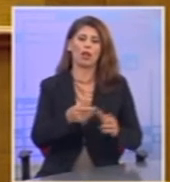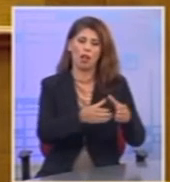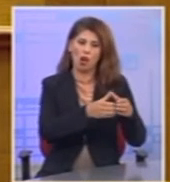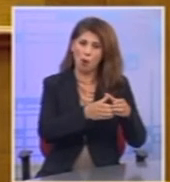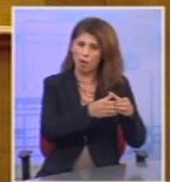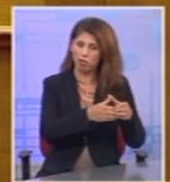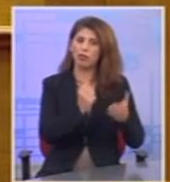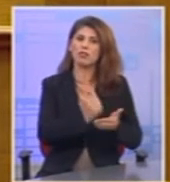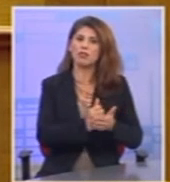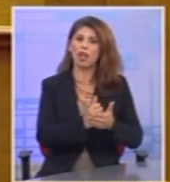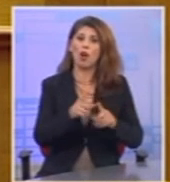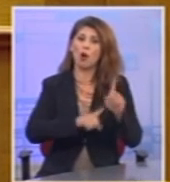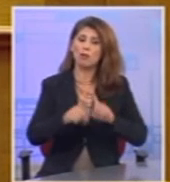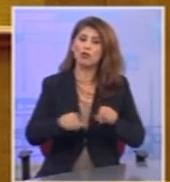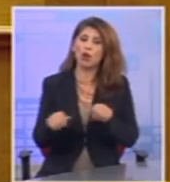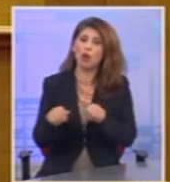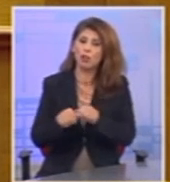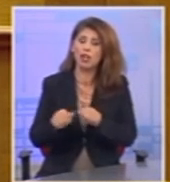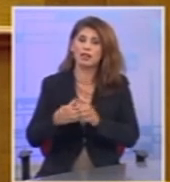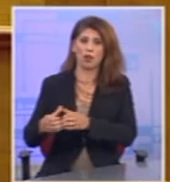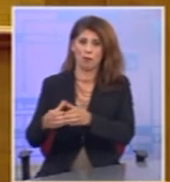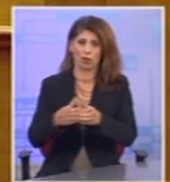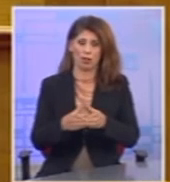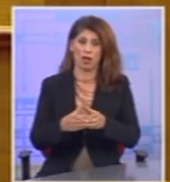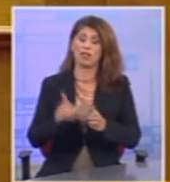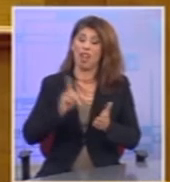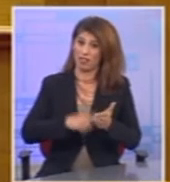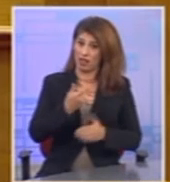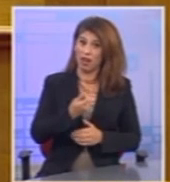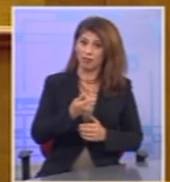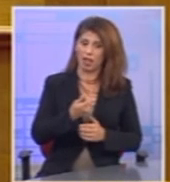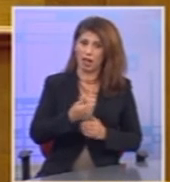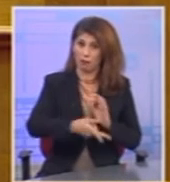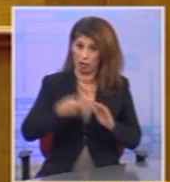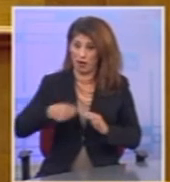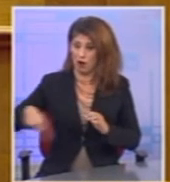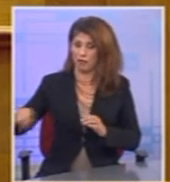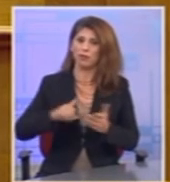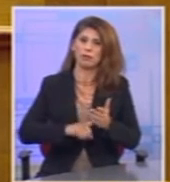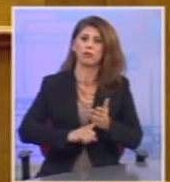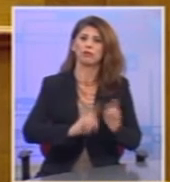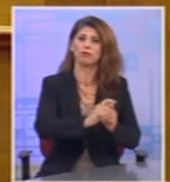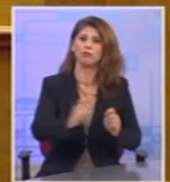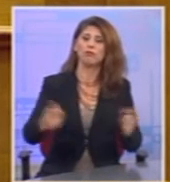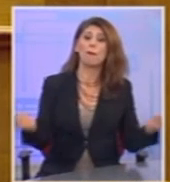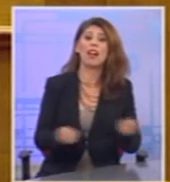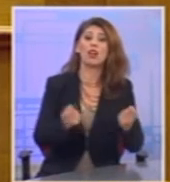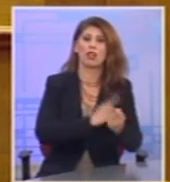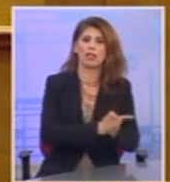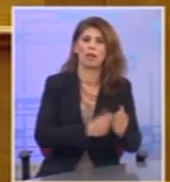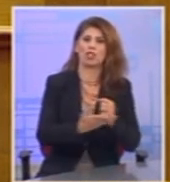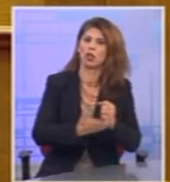στον κόσμο της παραγωγής. Αλλά σε μια κοινωνία που ασφιχτιά, αυτή η κυβέρνηση έχει